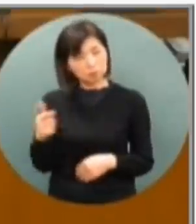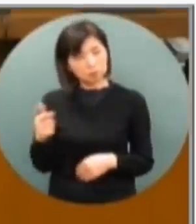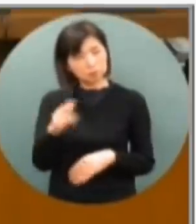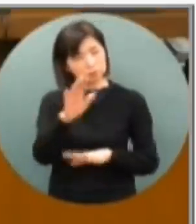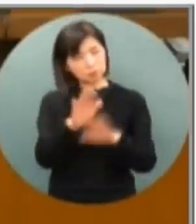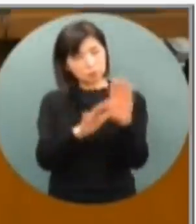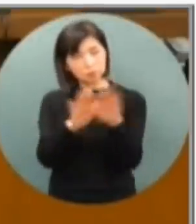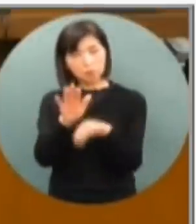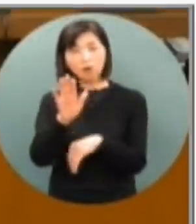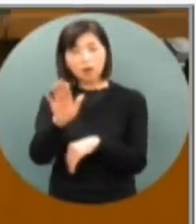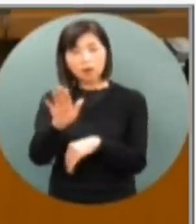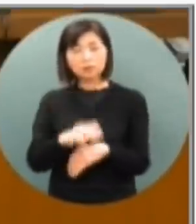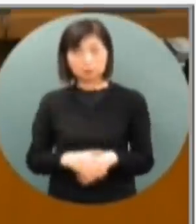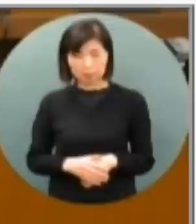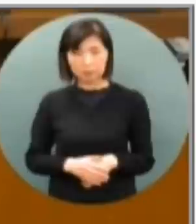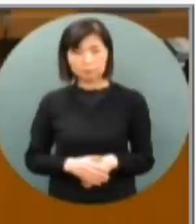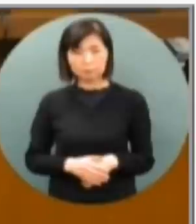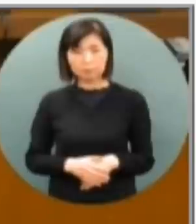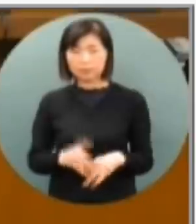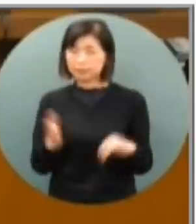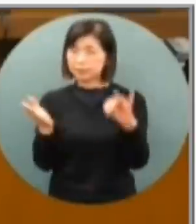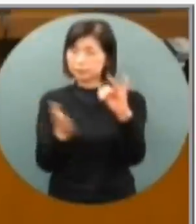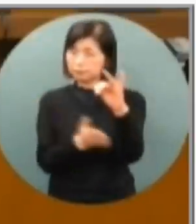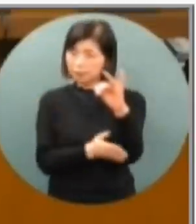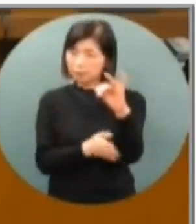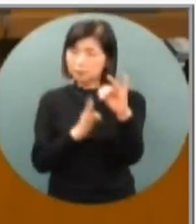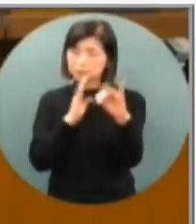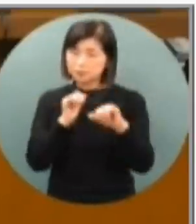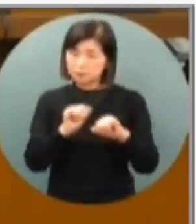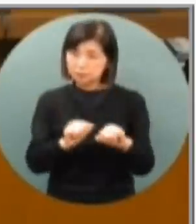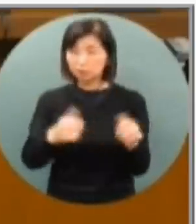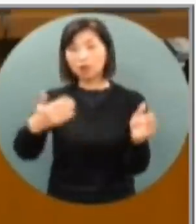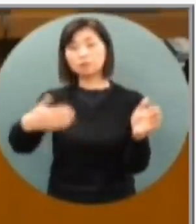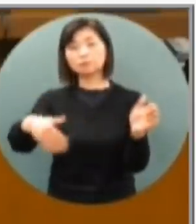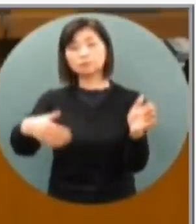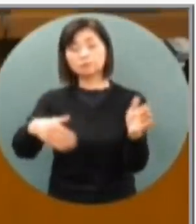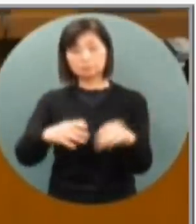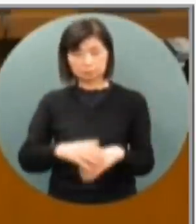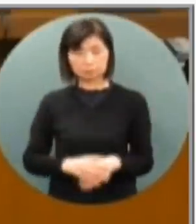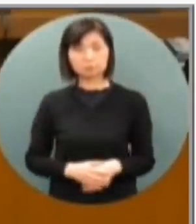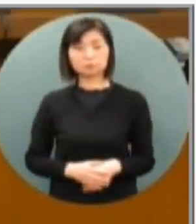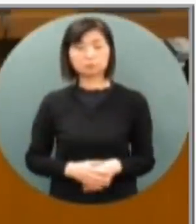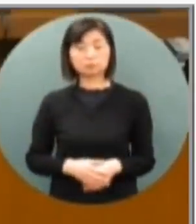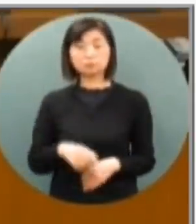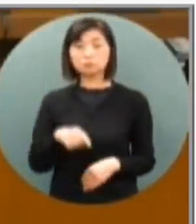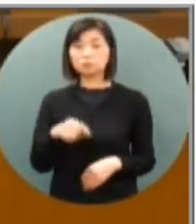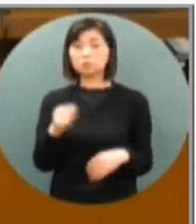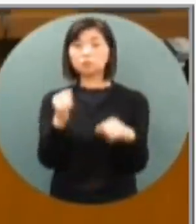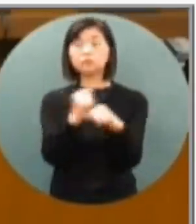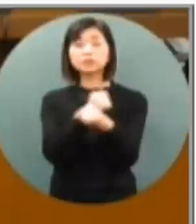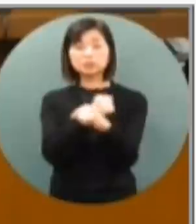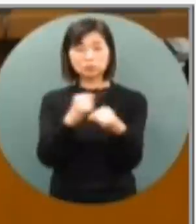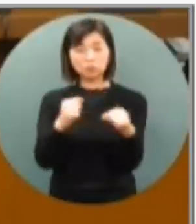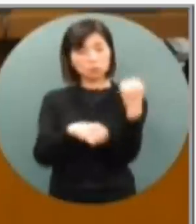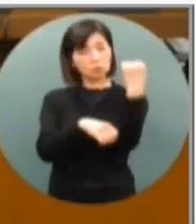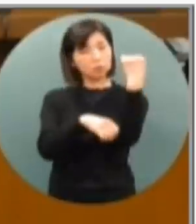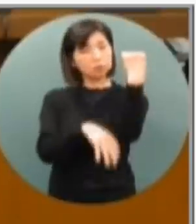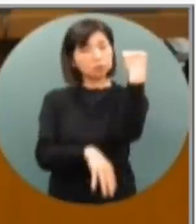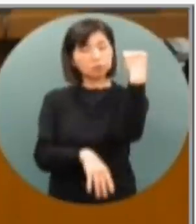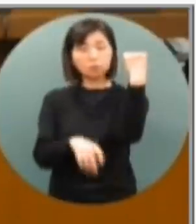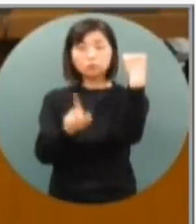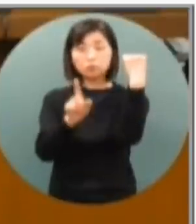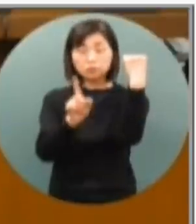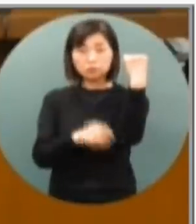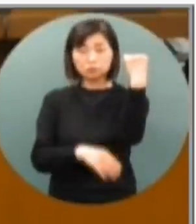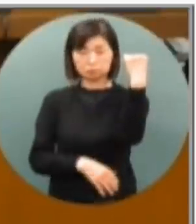完全にこう実施できていない事業も出てきているということであります。ただこの事業の多分基本というのは